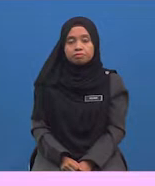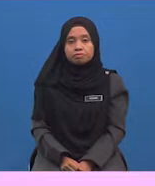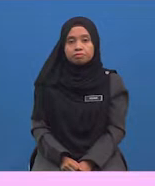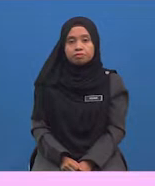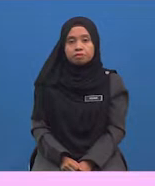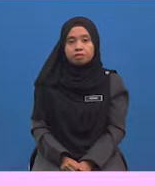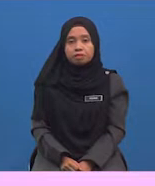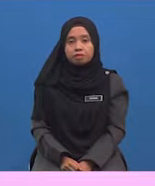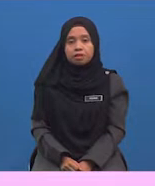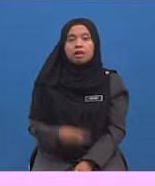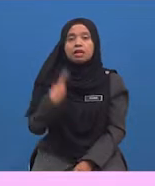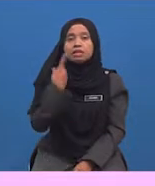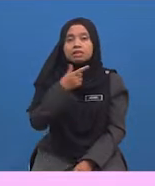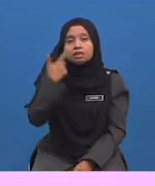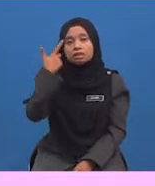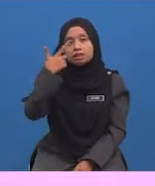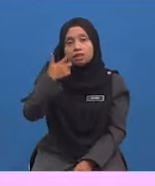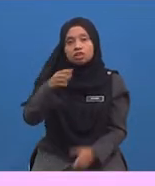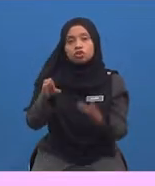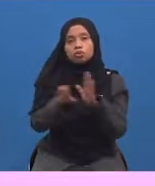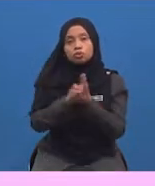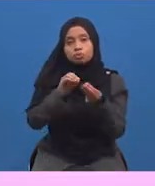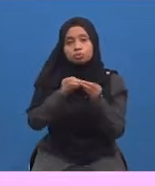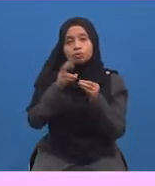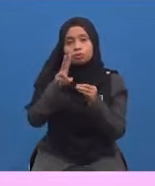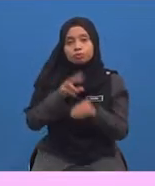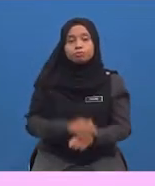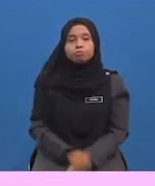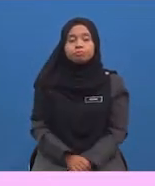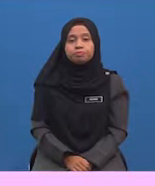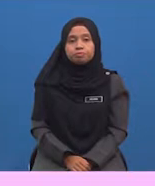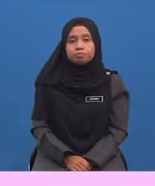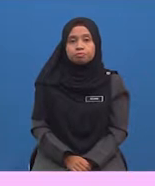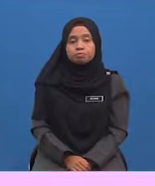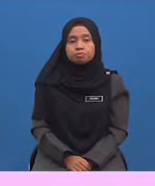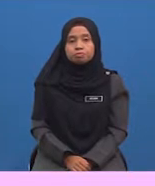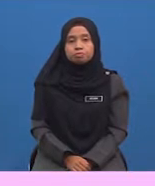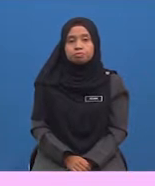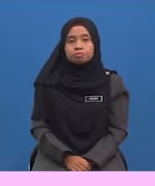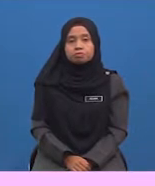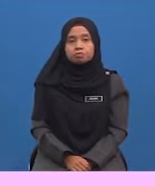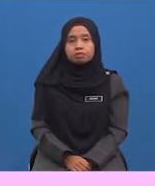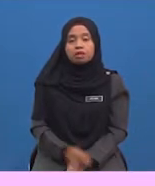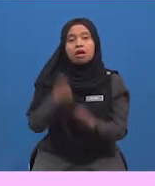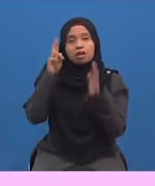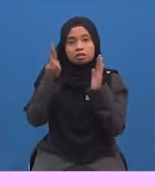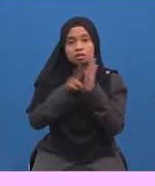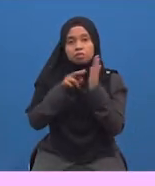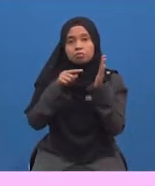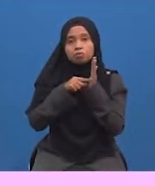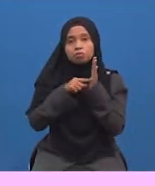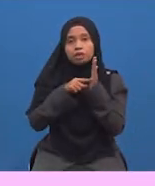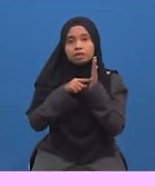Baiklah murid-murid, kita lihat pula contoh kedua di paparan. Rajah menunjukkan